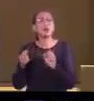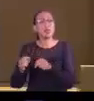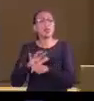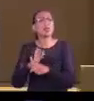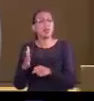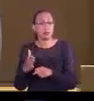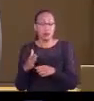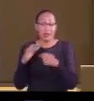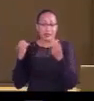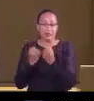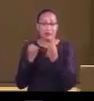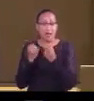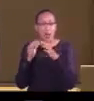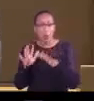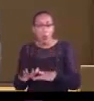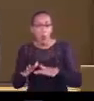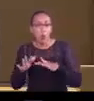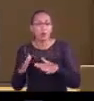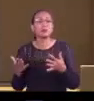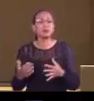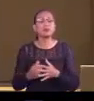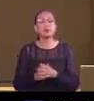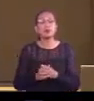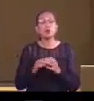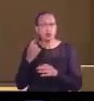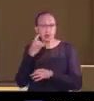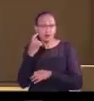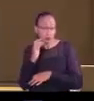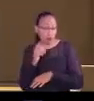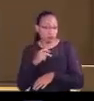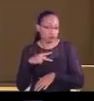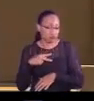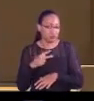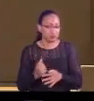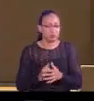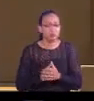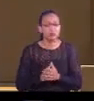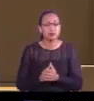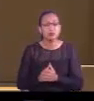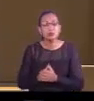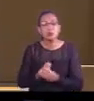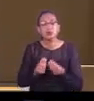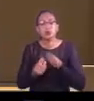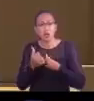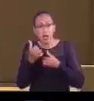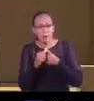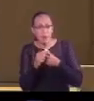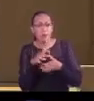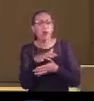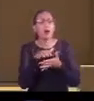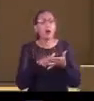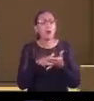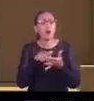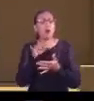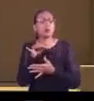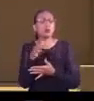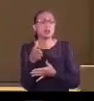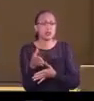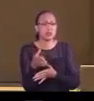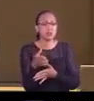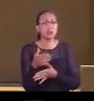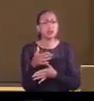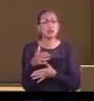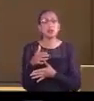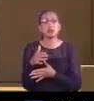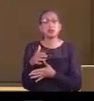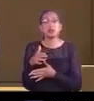beaucoup d'activités. Ça, c'est donc l'observation que je veux faire. Je veux rappeler, ça a été dit dans le rapport, mais pas dans, ça a été dit dans le